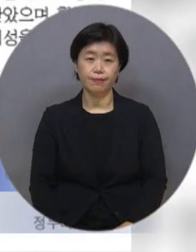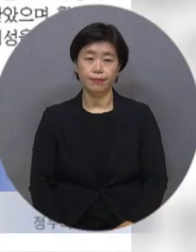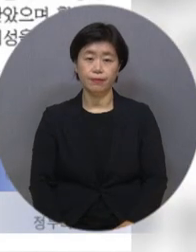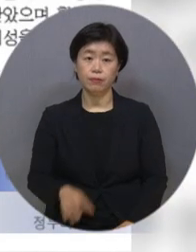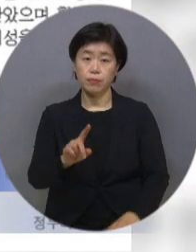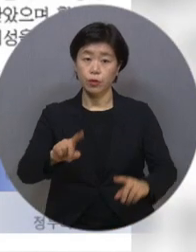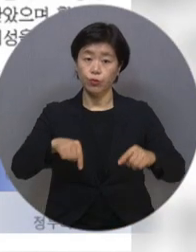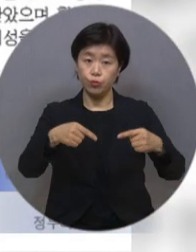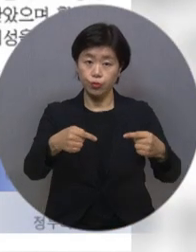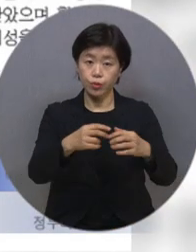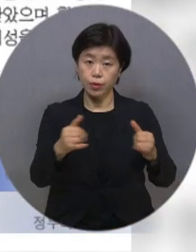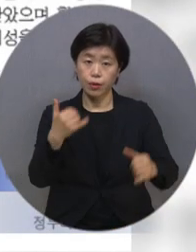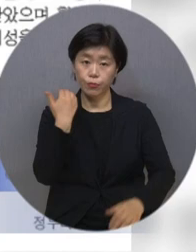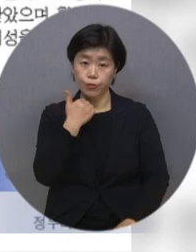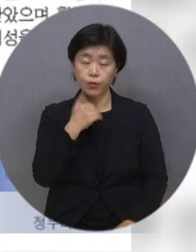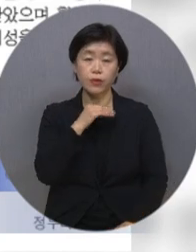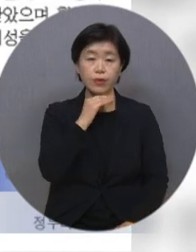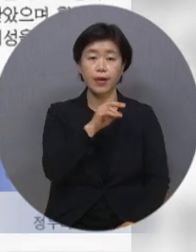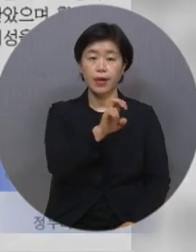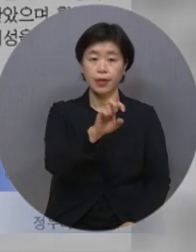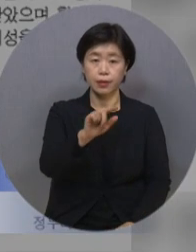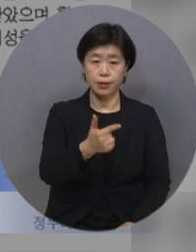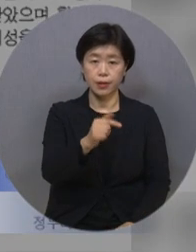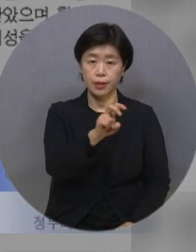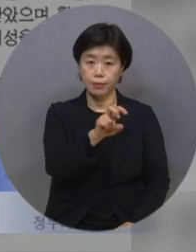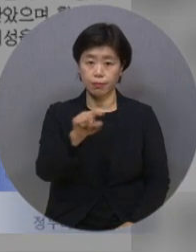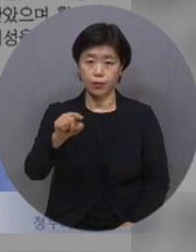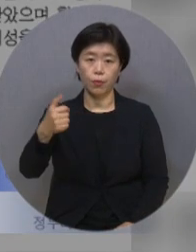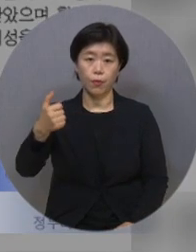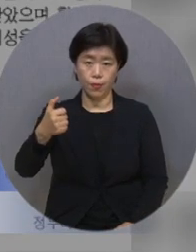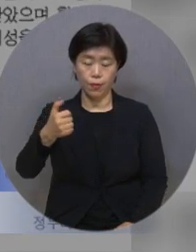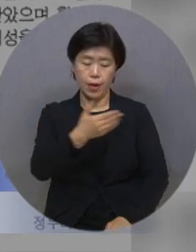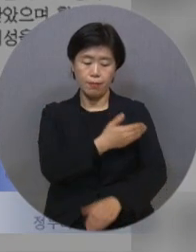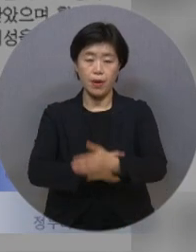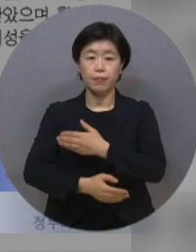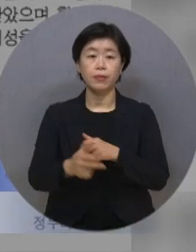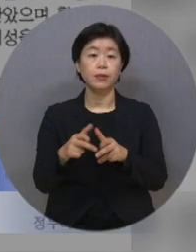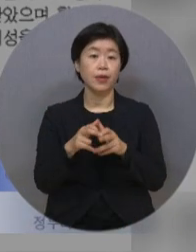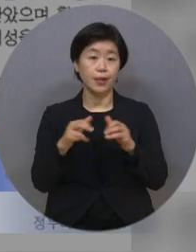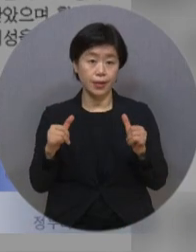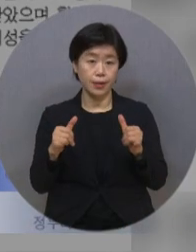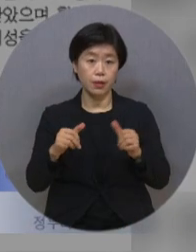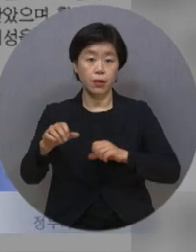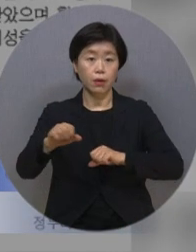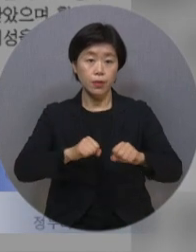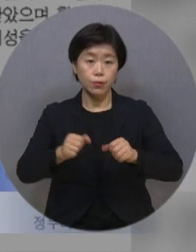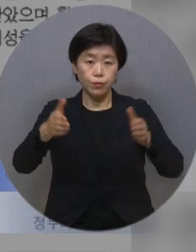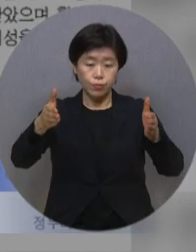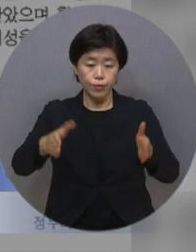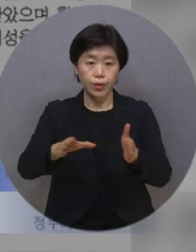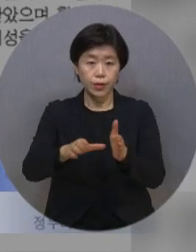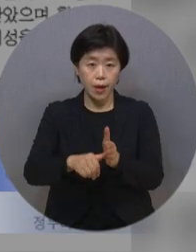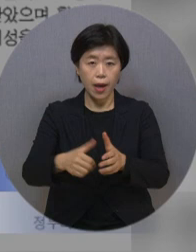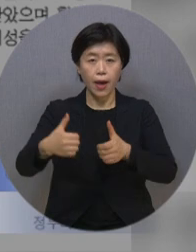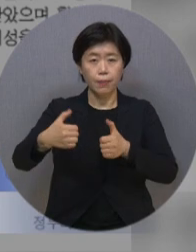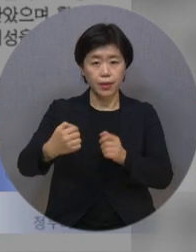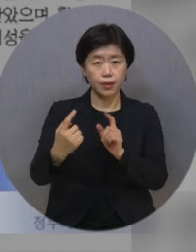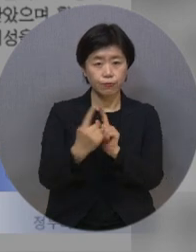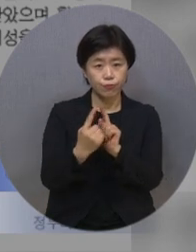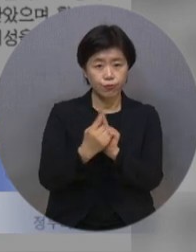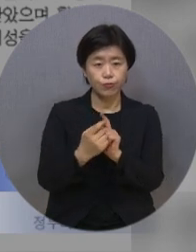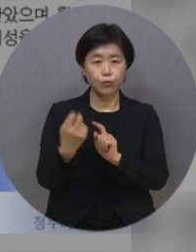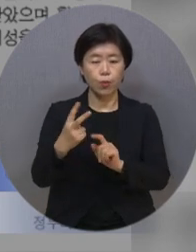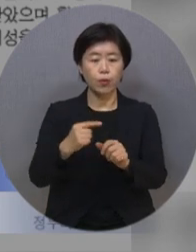앰버서더 지원 대상은 만 20세에서 50세 미만 지체장애인으로이 활동 기간에 미팅과 대외활동